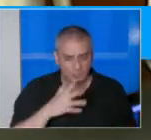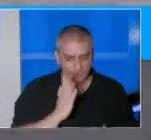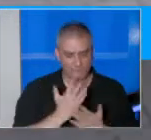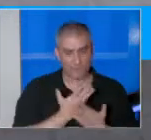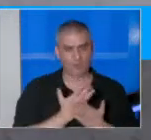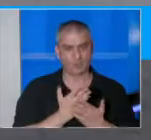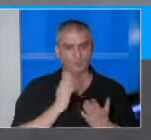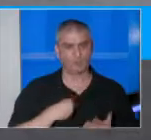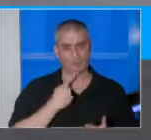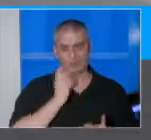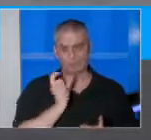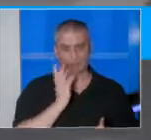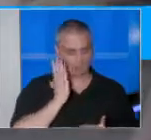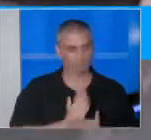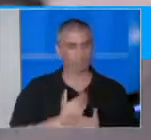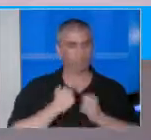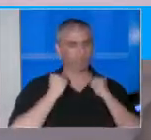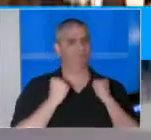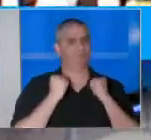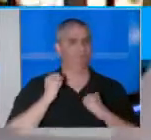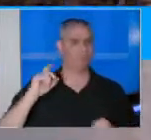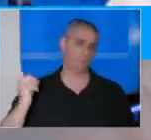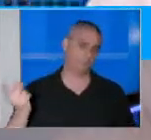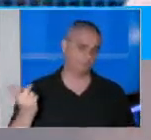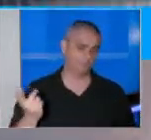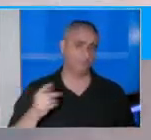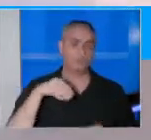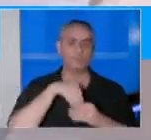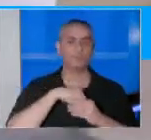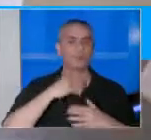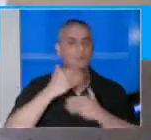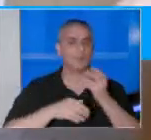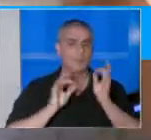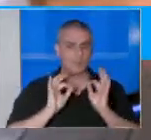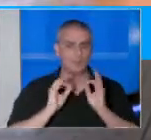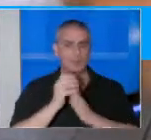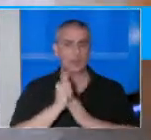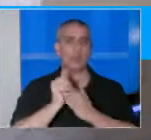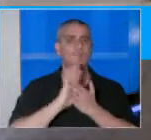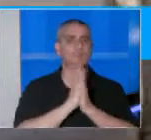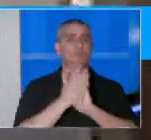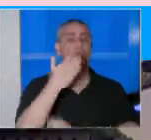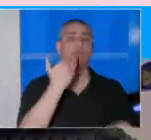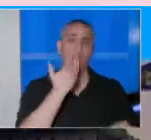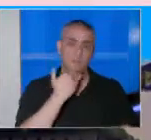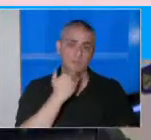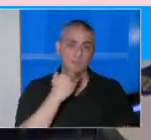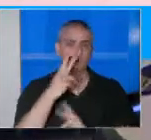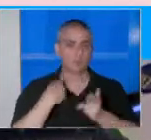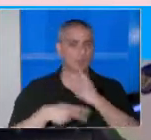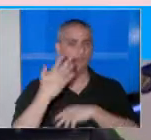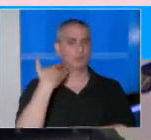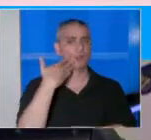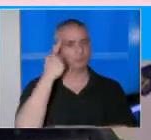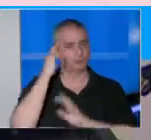לנו מילה ועמידה ועמוד שדרה אל מול כל הפיתויים שהוצאו לנו, מתוך מגמה באמת להוביל שינוי במדינת ישראל, שהיא תחזור להיות